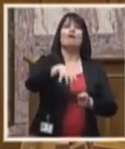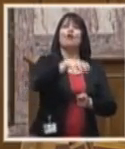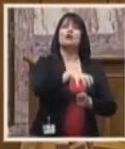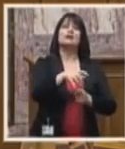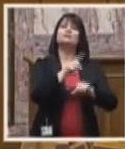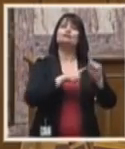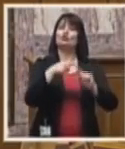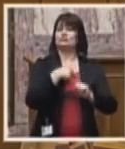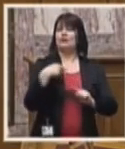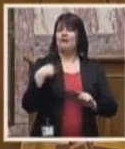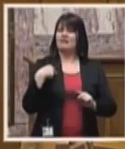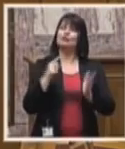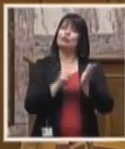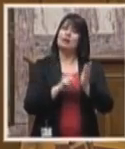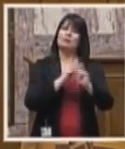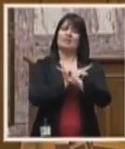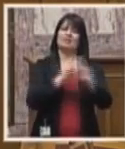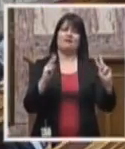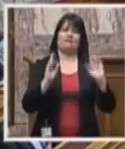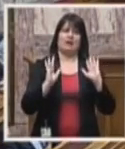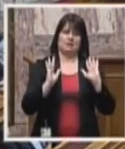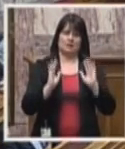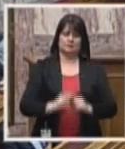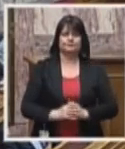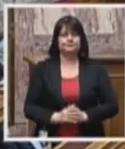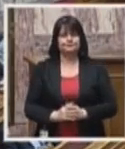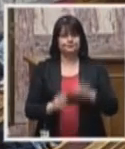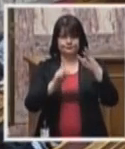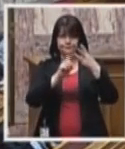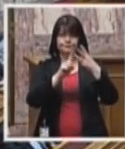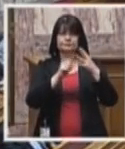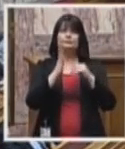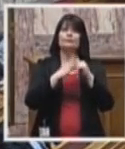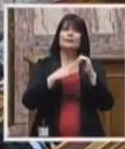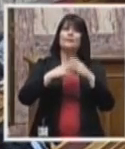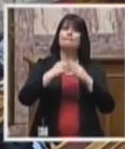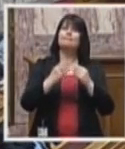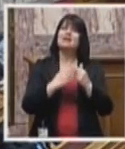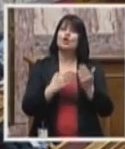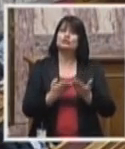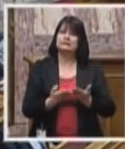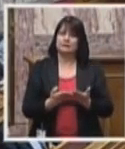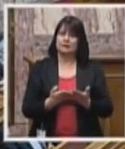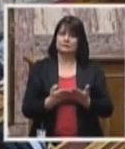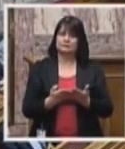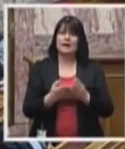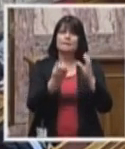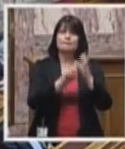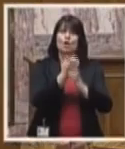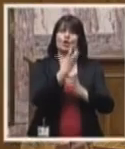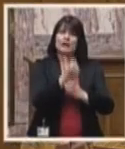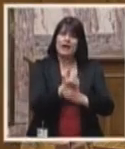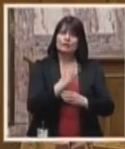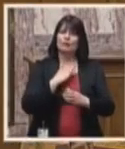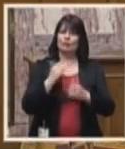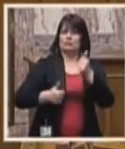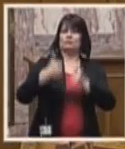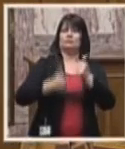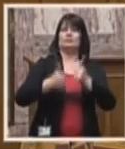που θα αξιοποιήσει τη δημόσια περιουσία. Τρίτον, ποιότητα και στα προϊόντα μας και η ανταγωνιστικότητα στα προϊόντα